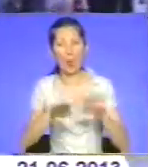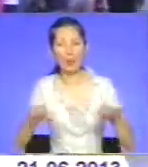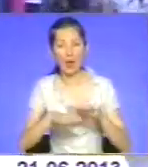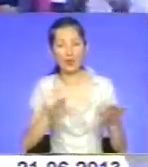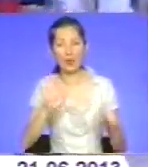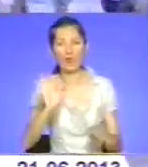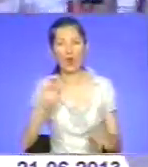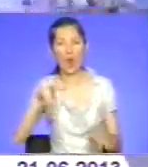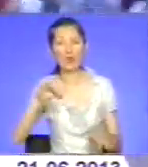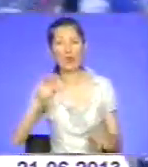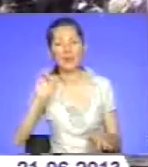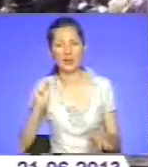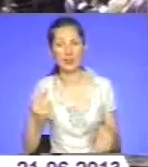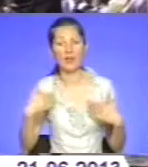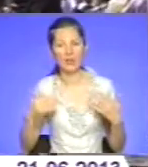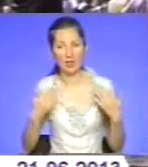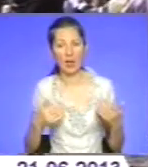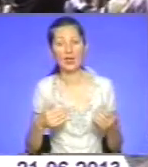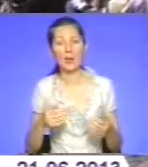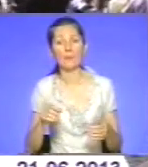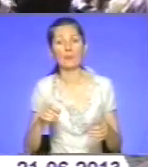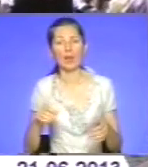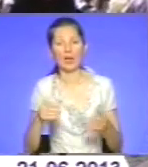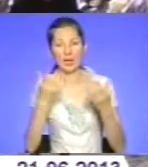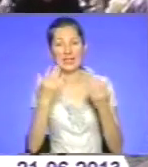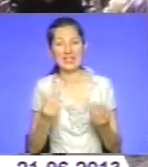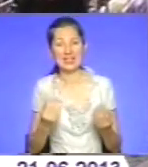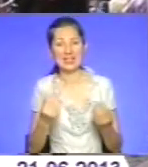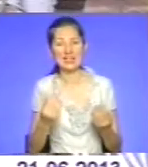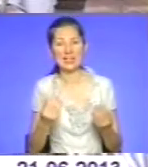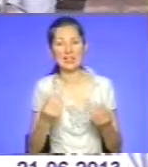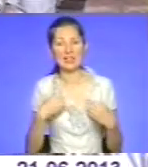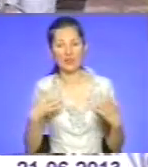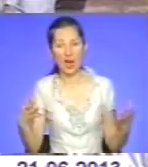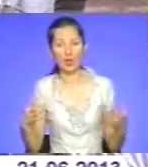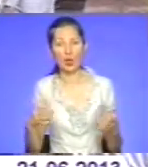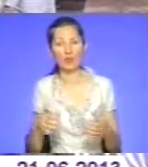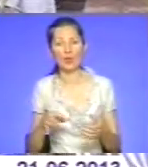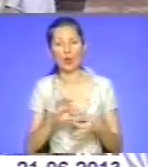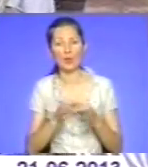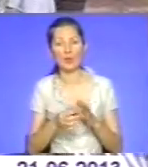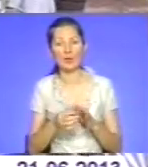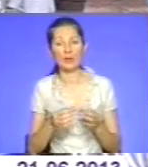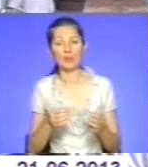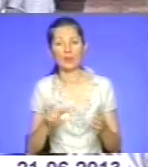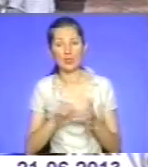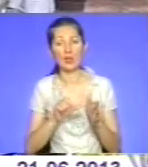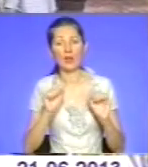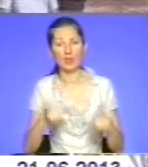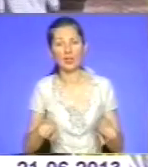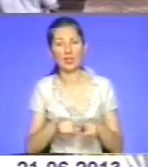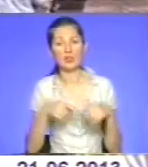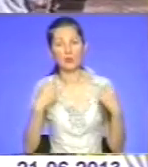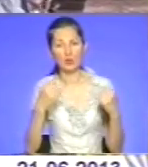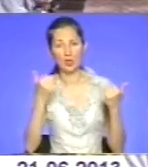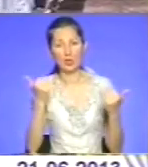міста з Олімпійським днем представники влади та спортсмени. Сьогодні у нас відбувається так званий Олімпійський день, день, коли ми